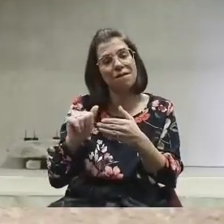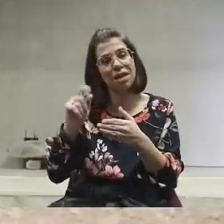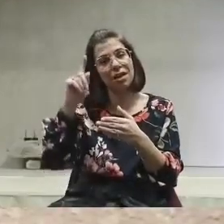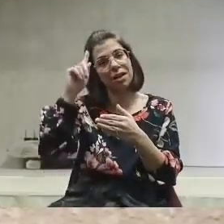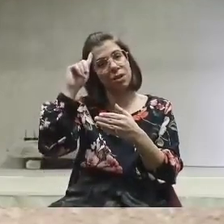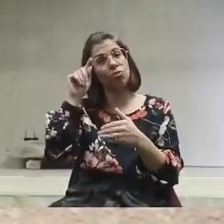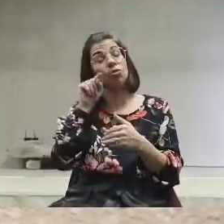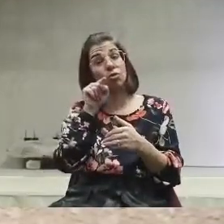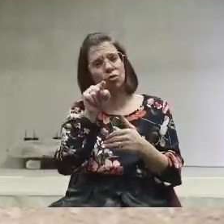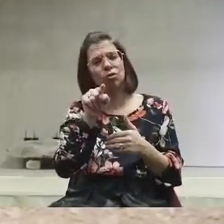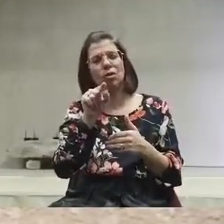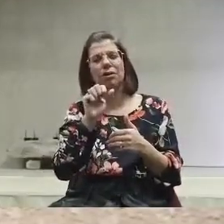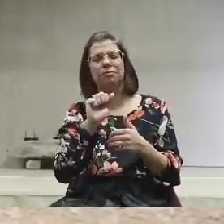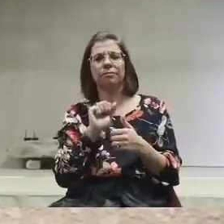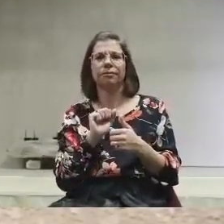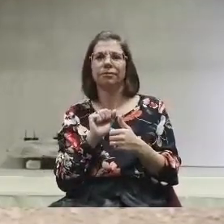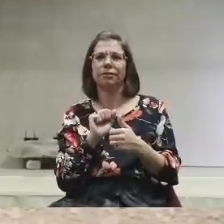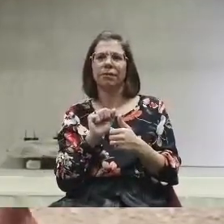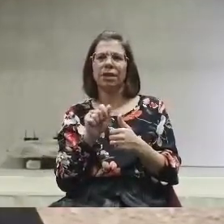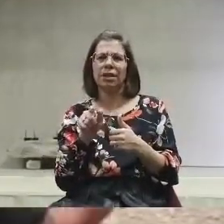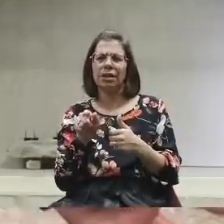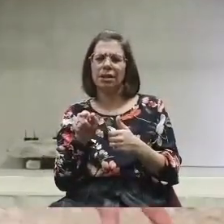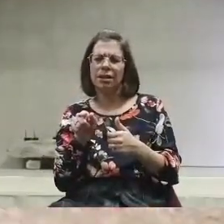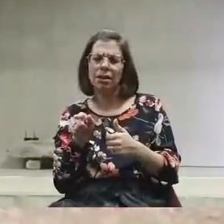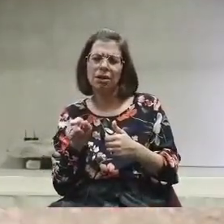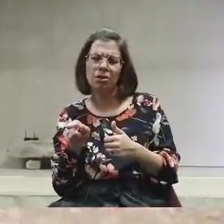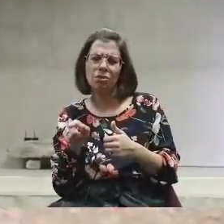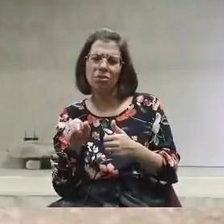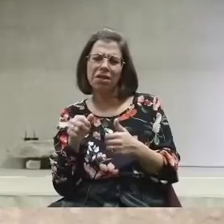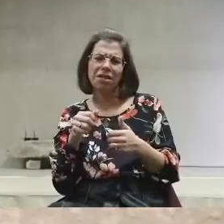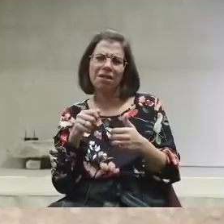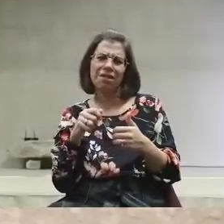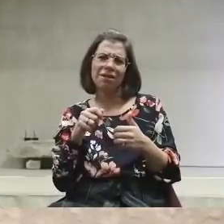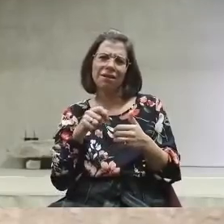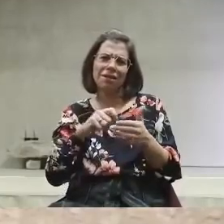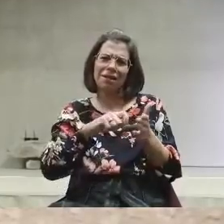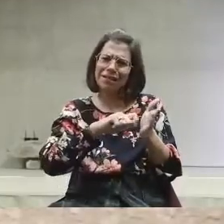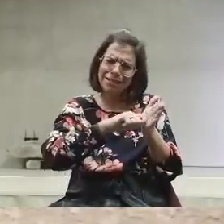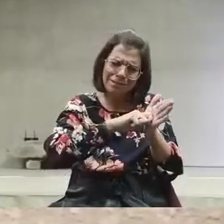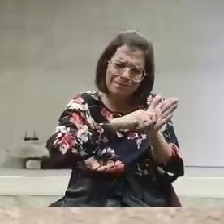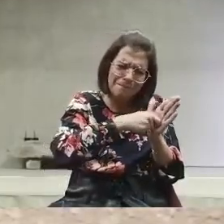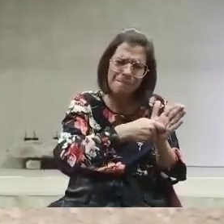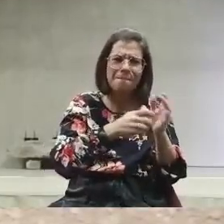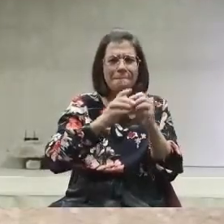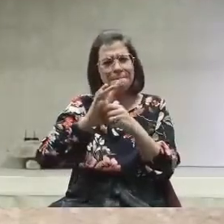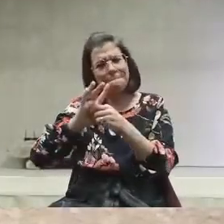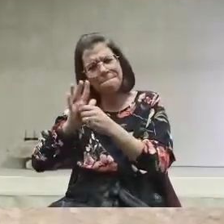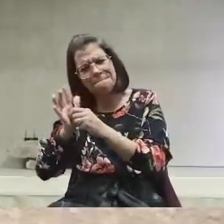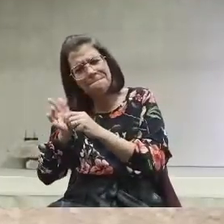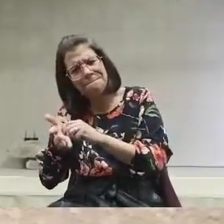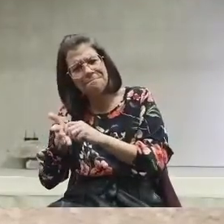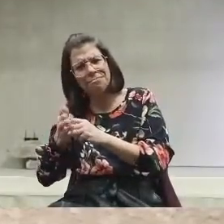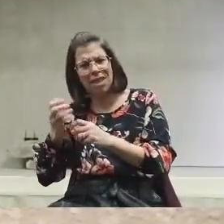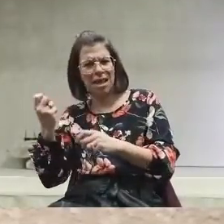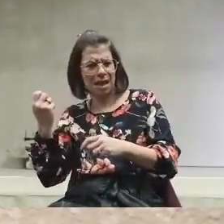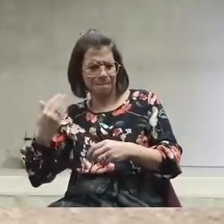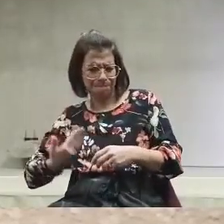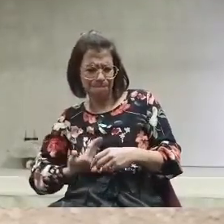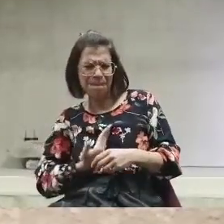Le sais-tu? Il a été fouetté, transpercé, et son corps déchiré. Il l'a fait pour toi, il l'a fait pour